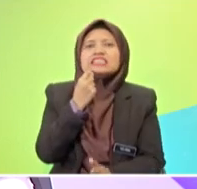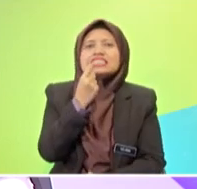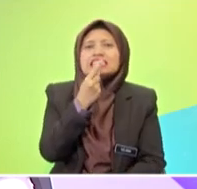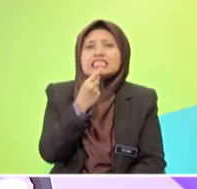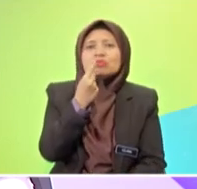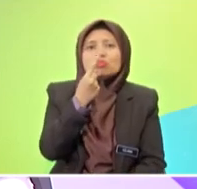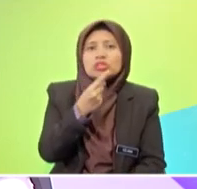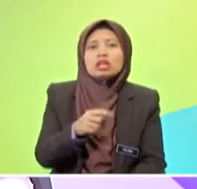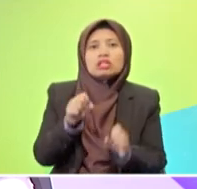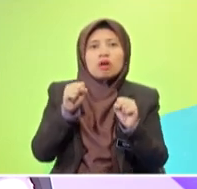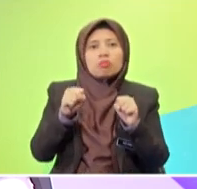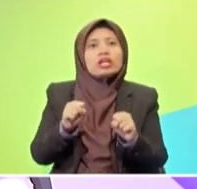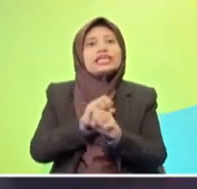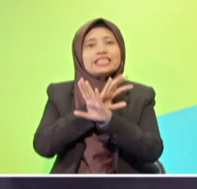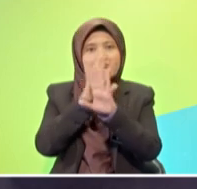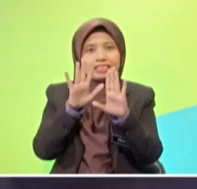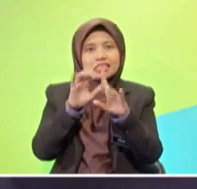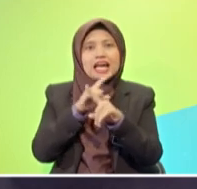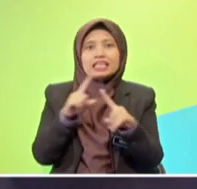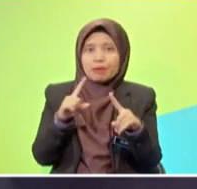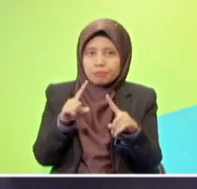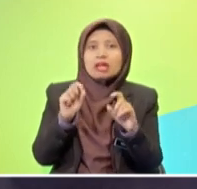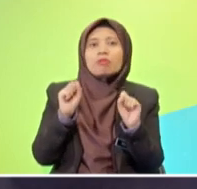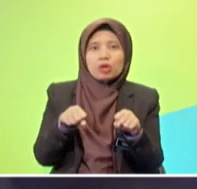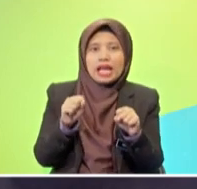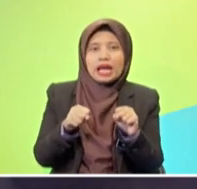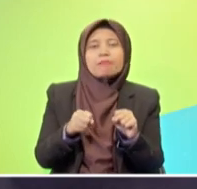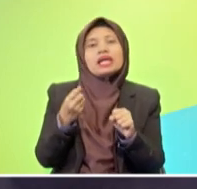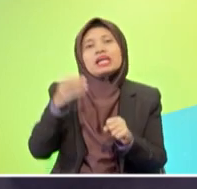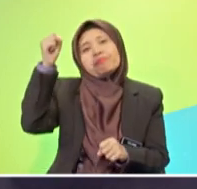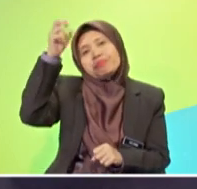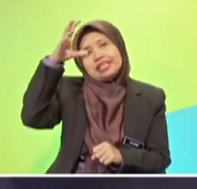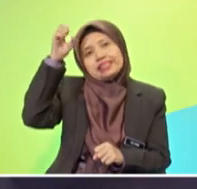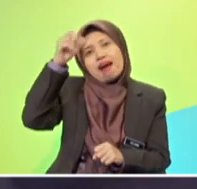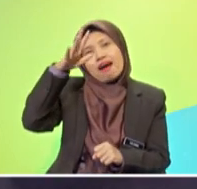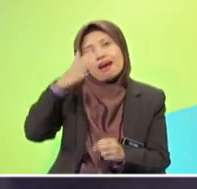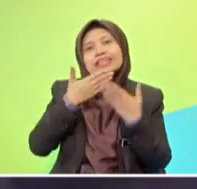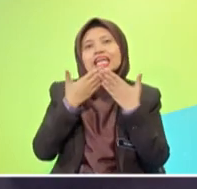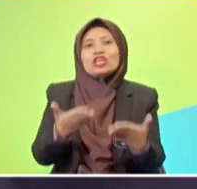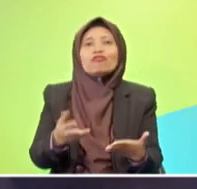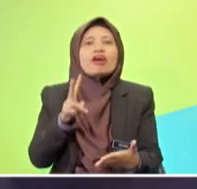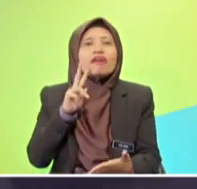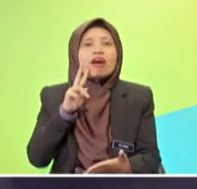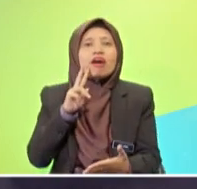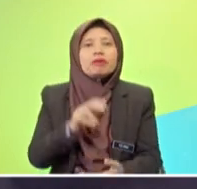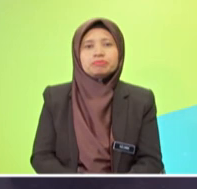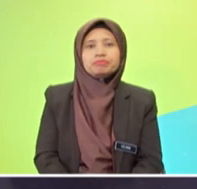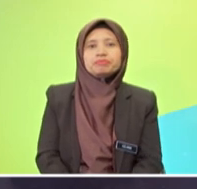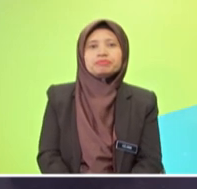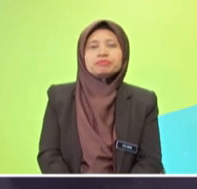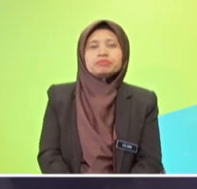tapi tak pe kita boleh Bagi bintang sebagai penumbuhan itu ialah sikap yang baik